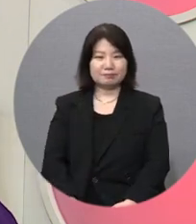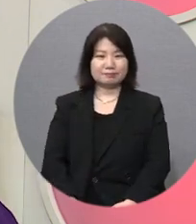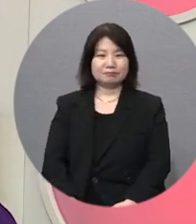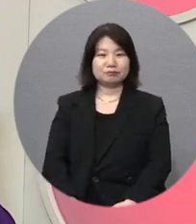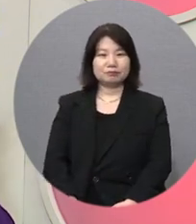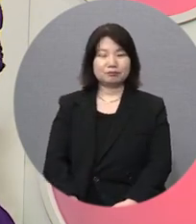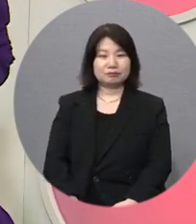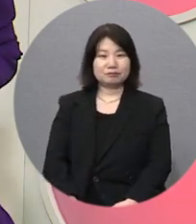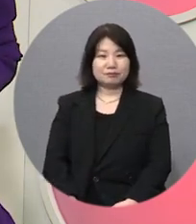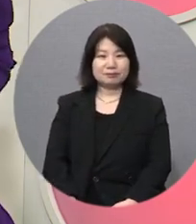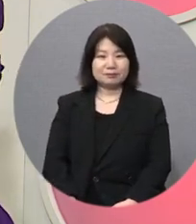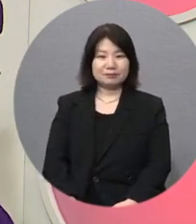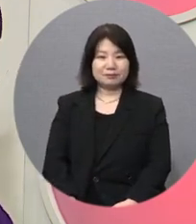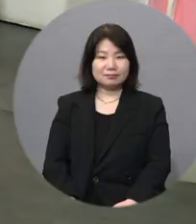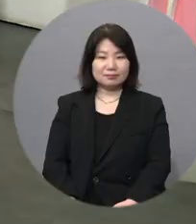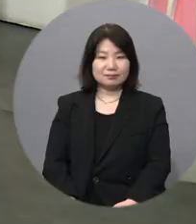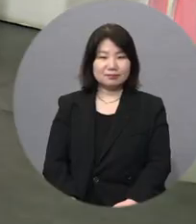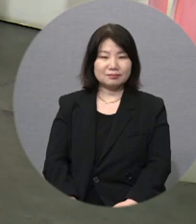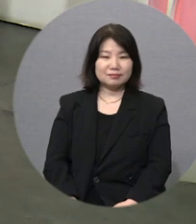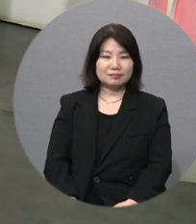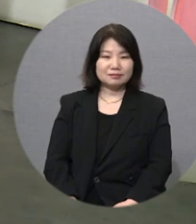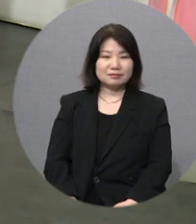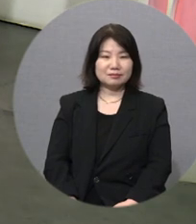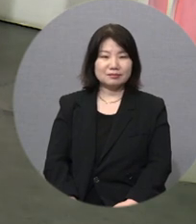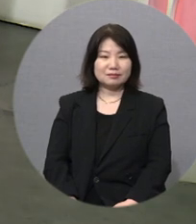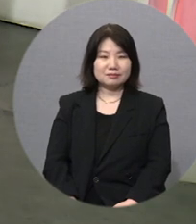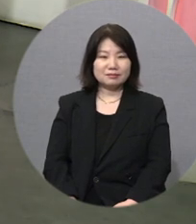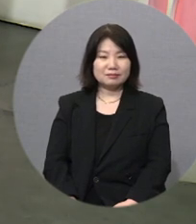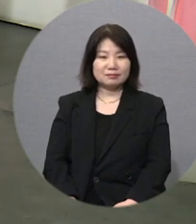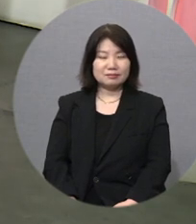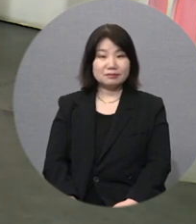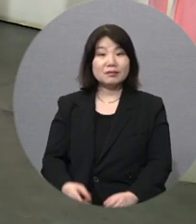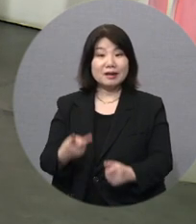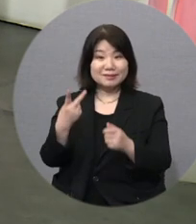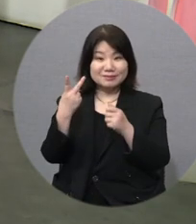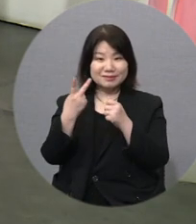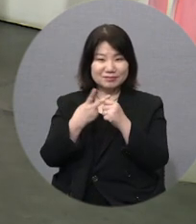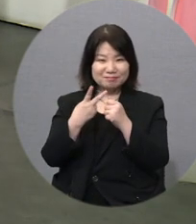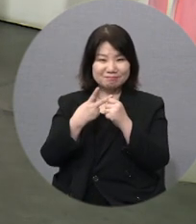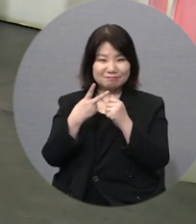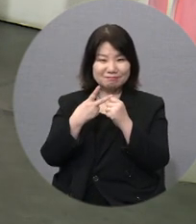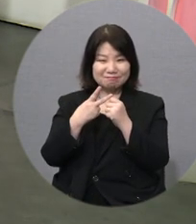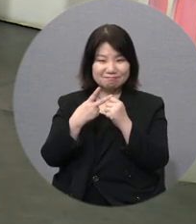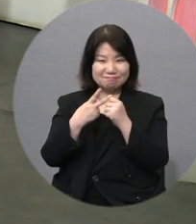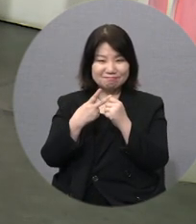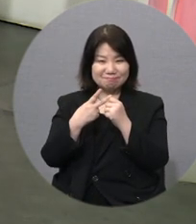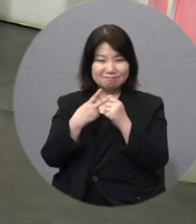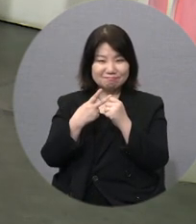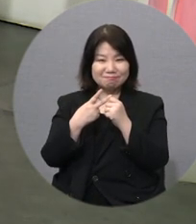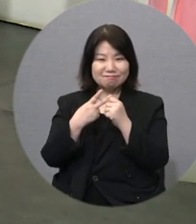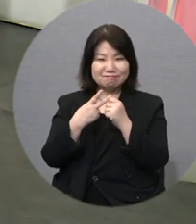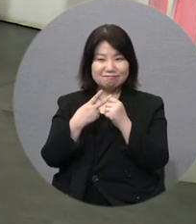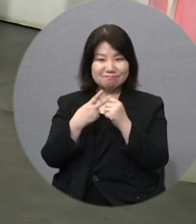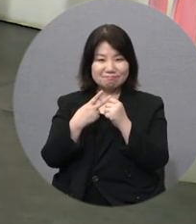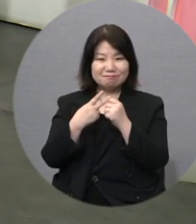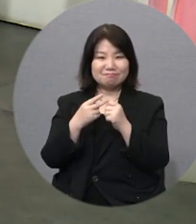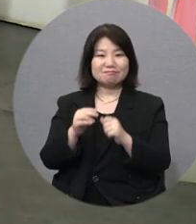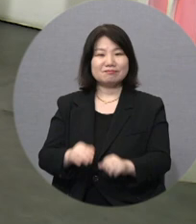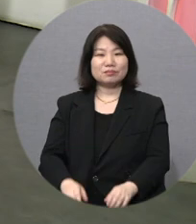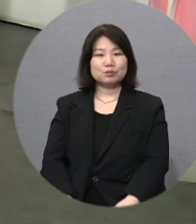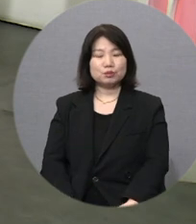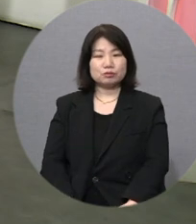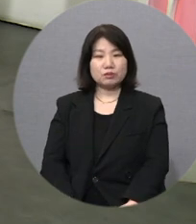하시네 좋아요 오늘 야 좋습니다 그러면요 이제 두 번째 어 우리 전 마인드 포스트